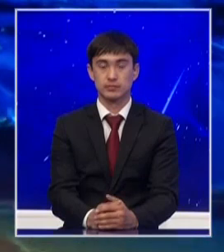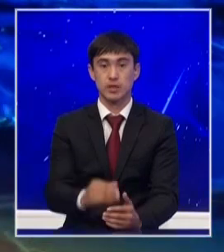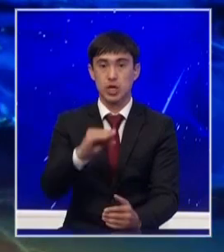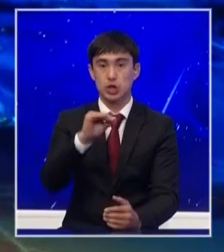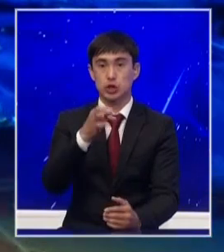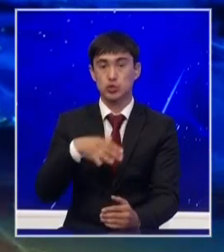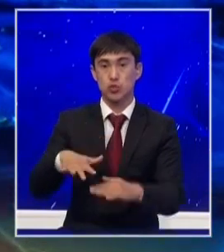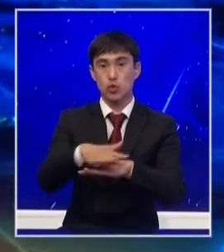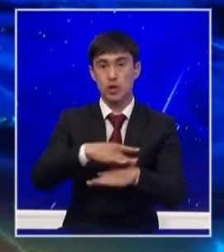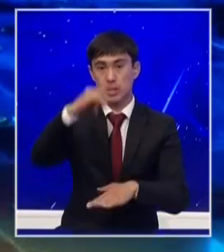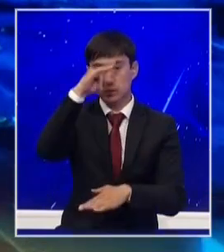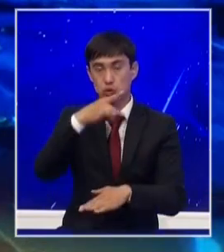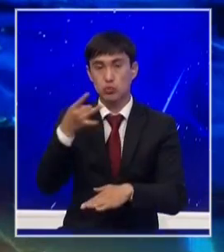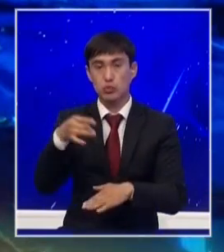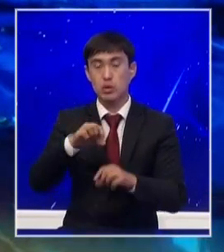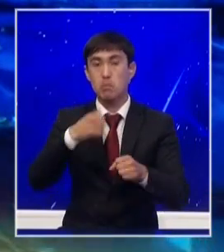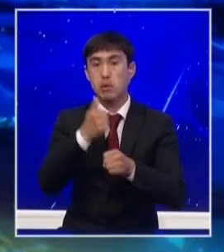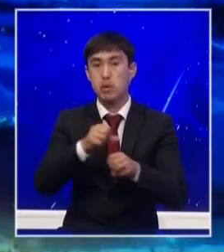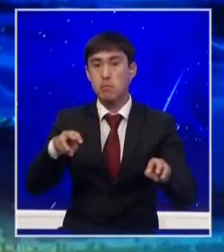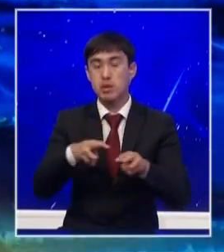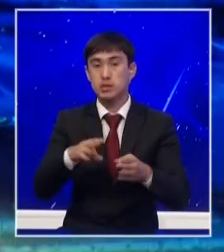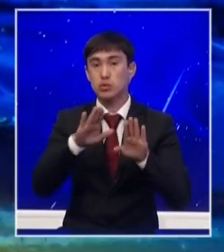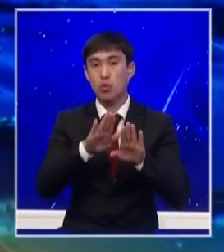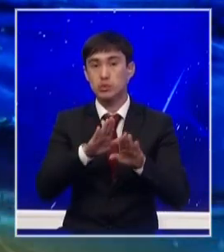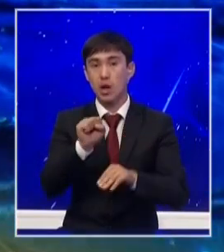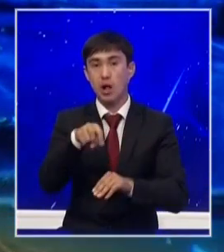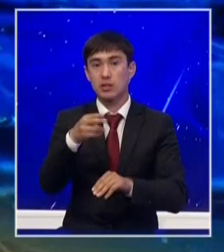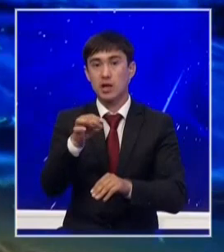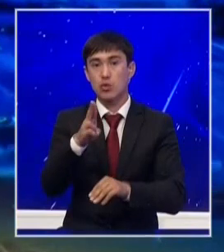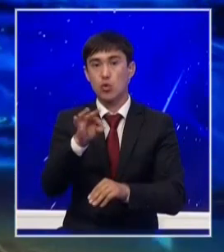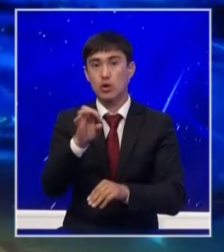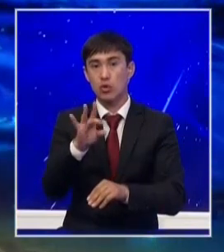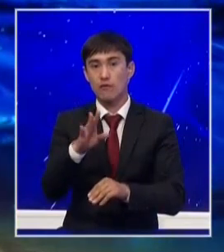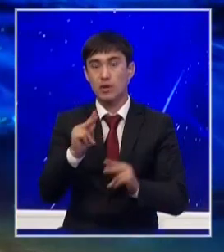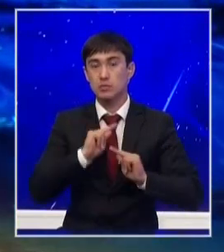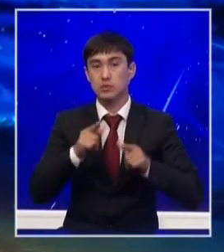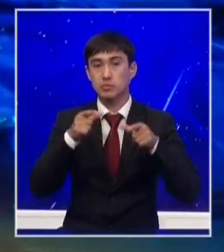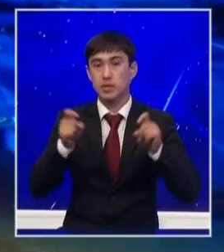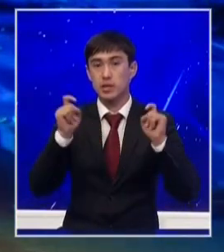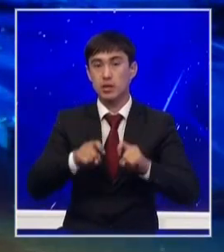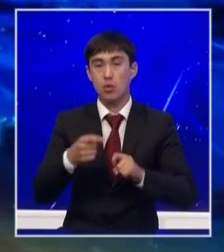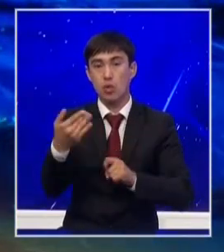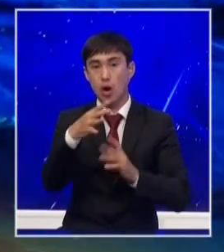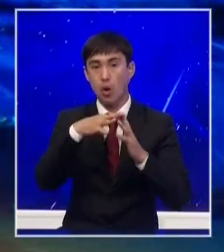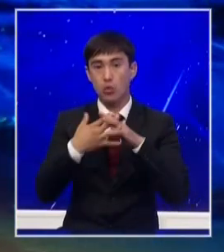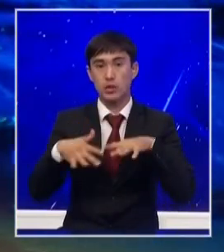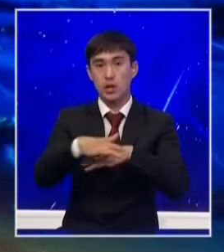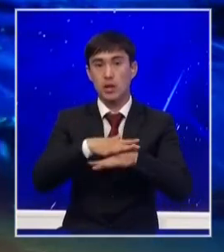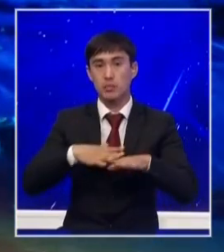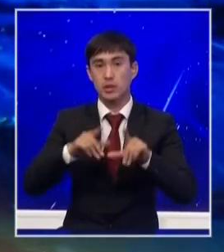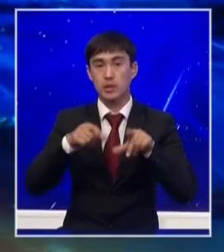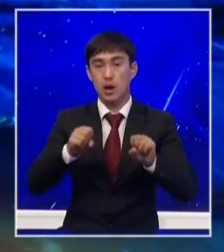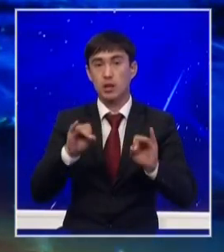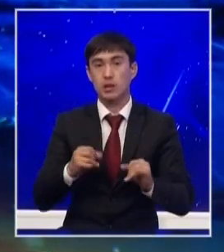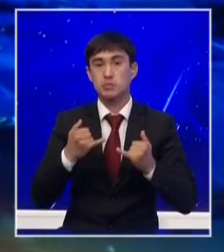Жетісу өңіріне Қазақстан Республикасының премьер-министрінің орынбасары Алтай Көлгінов іссапармен келді. Ол ауылдық елді мекендерде